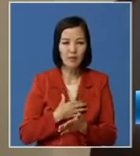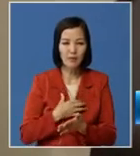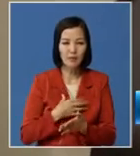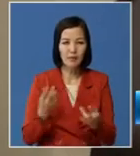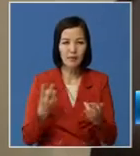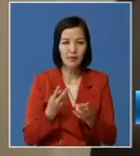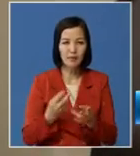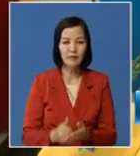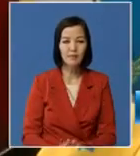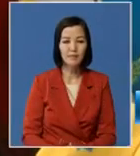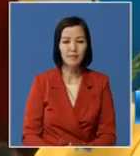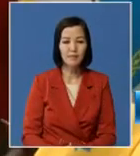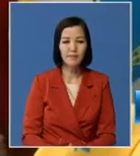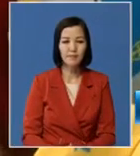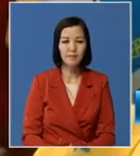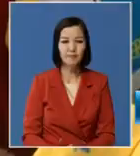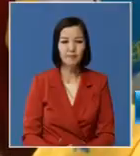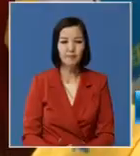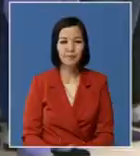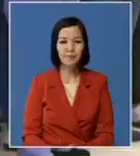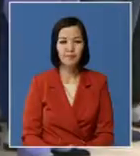елдің келешегі кемел.